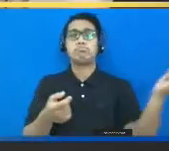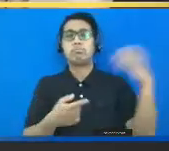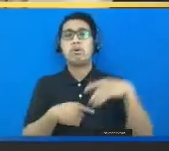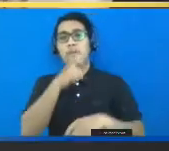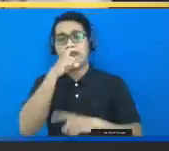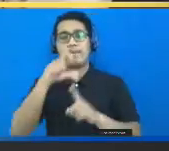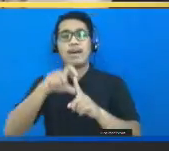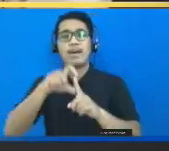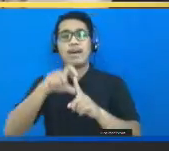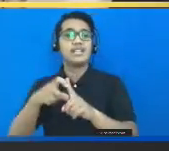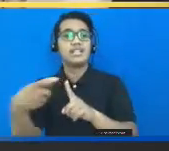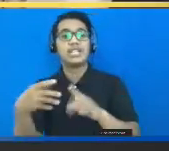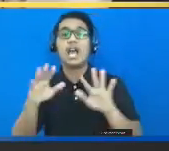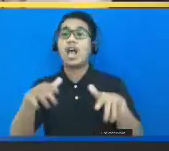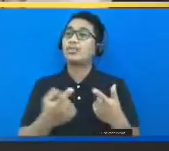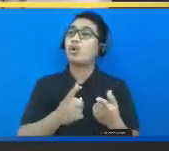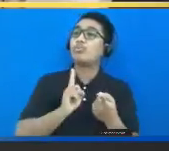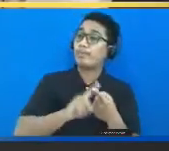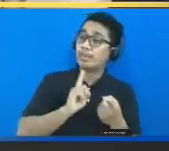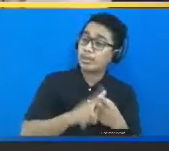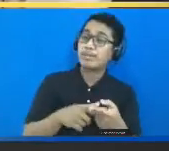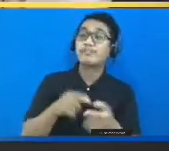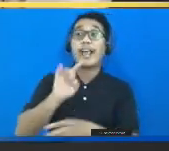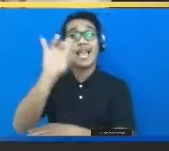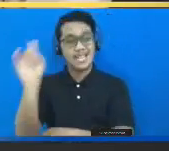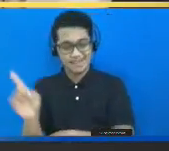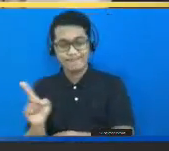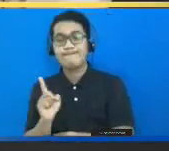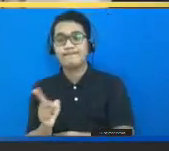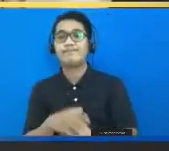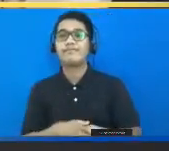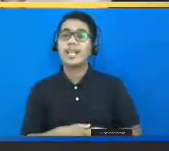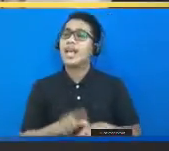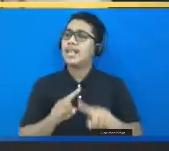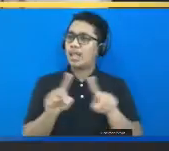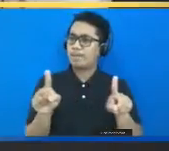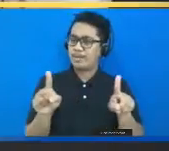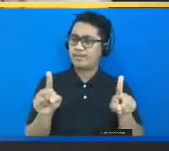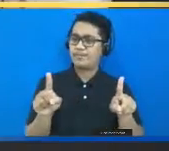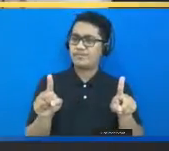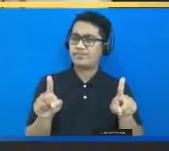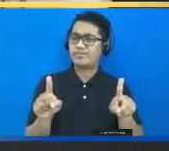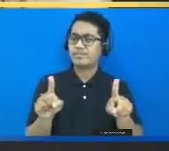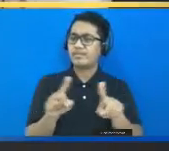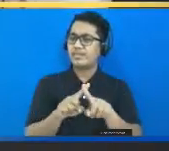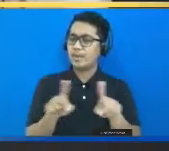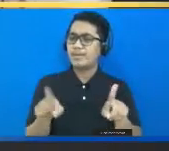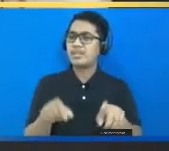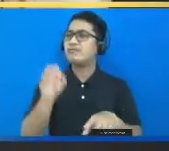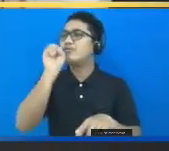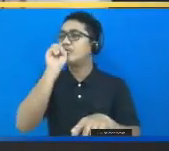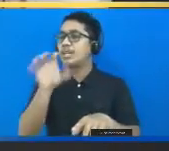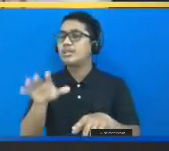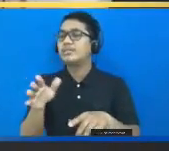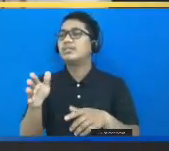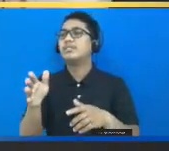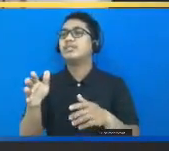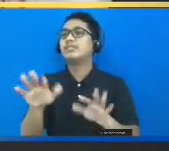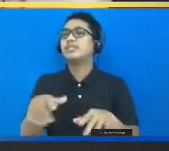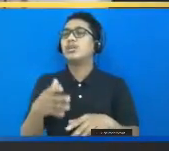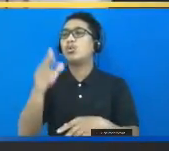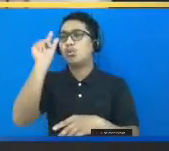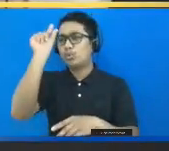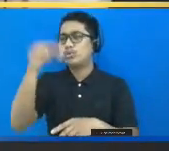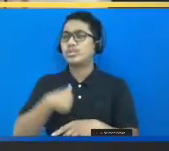Dedek oleh teman-teman lain juga tapi sekedar menyampaikan sistem